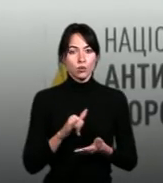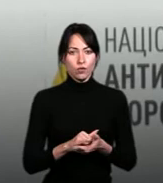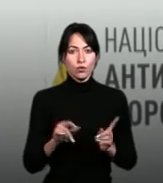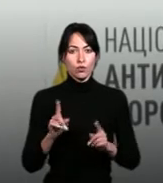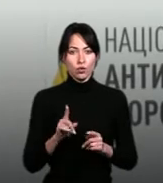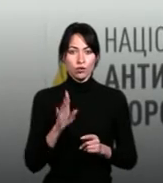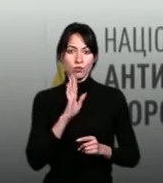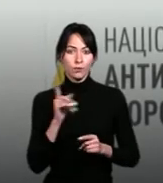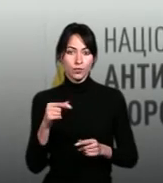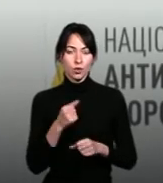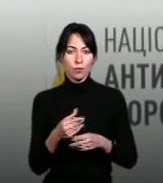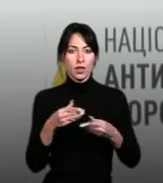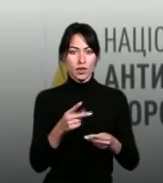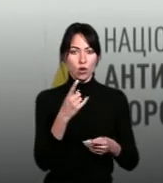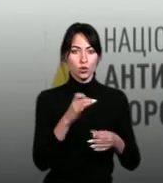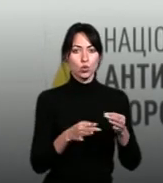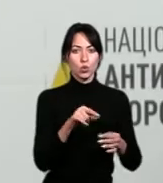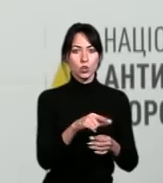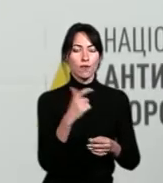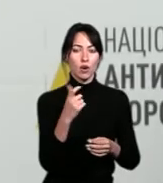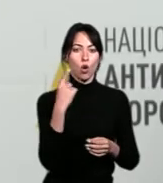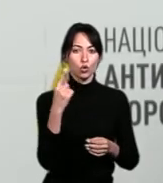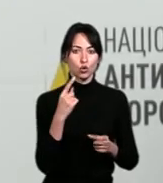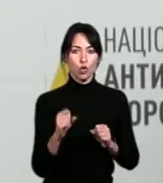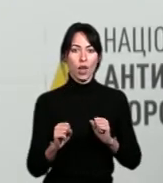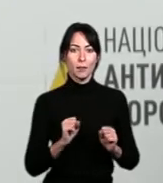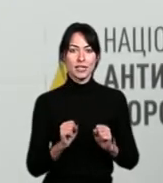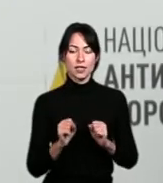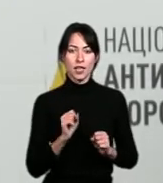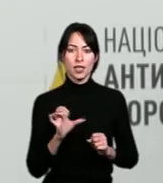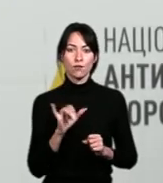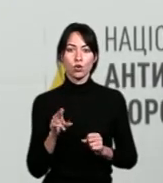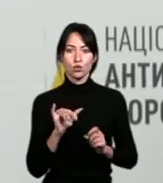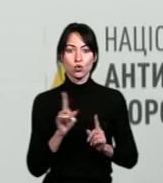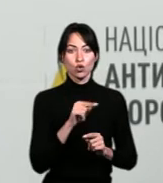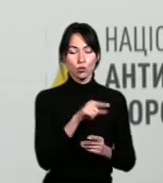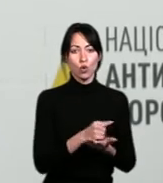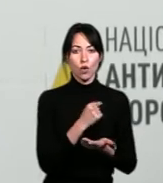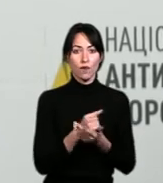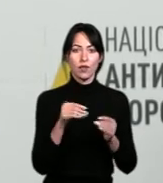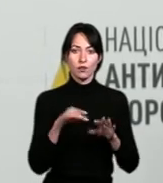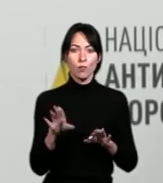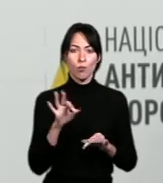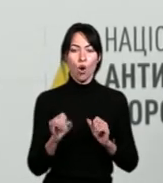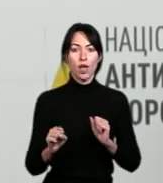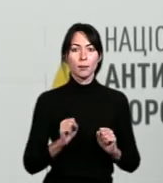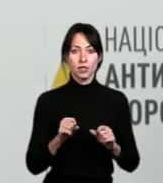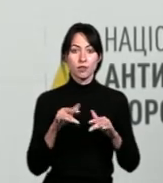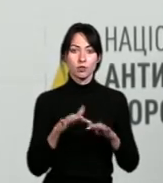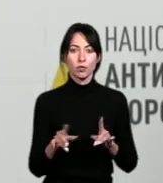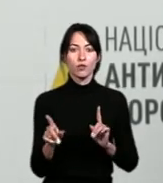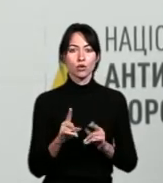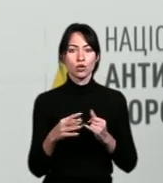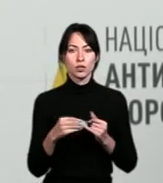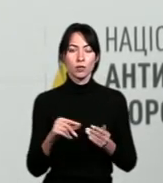здійснювала тиск на одного з суддів Харківського окружного адміністративного суду, аби той ухвалив рішення по адміністративній справі щодо